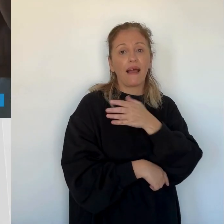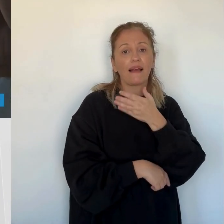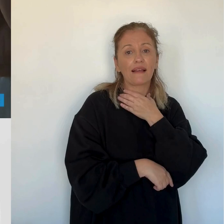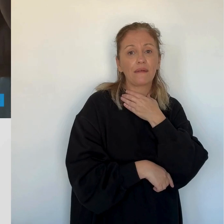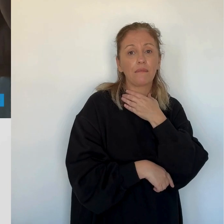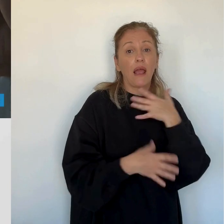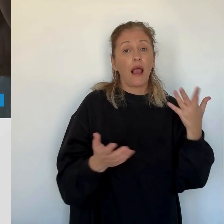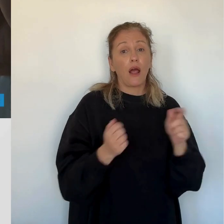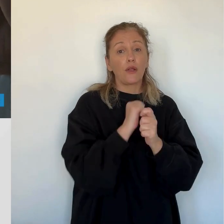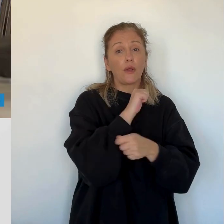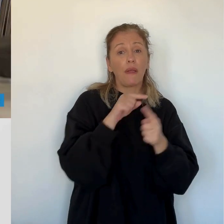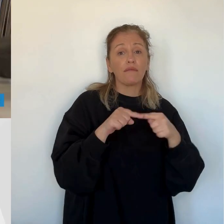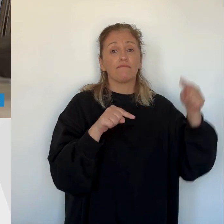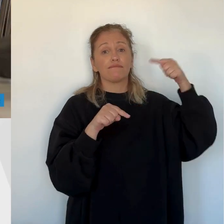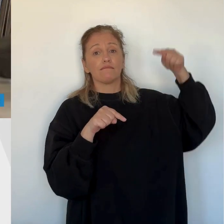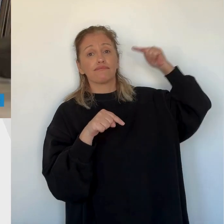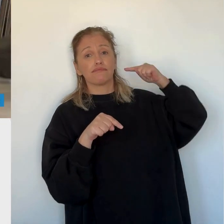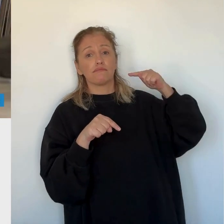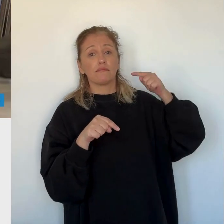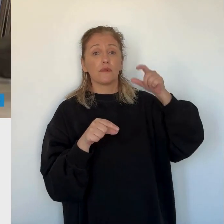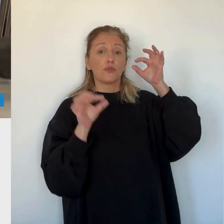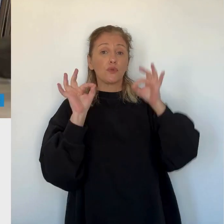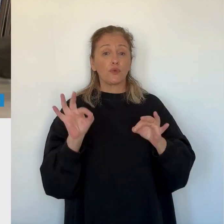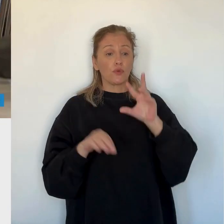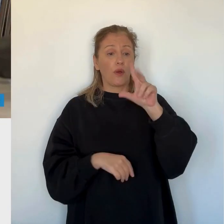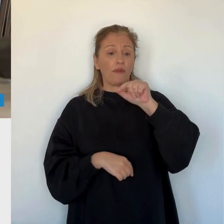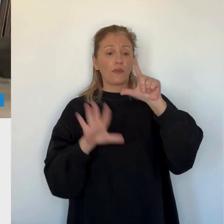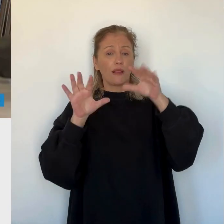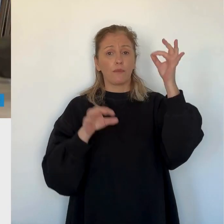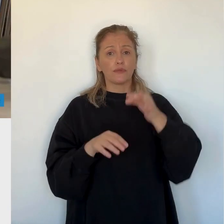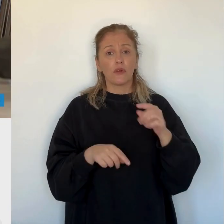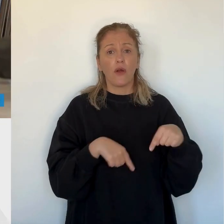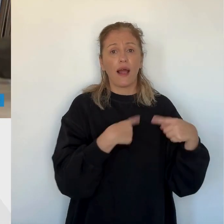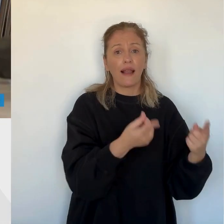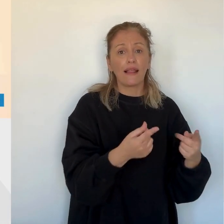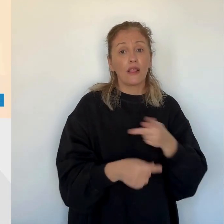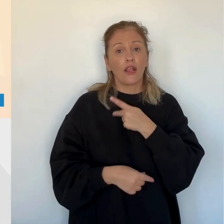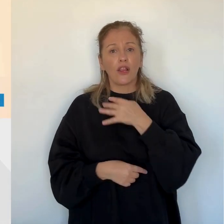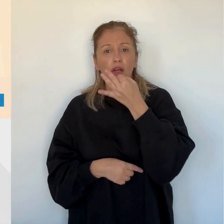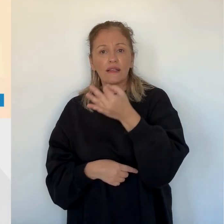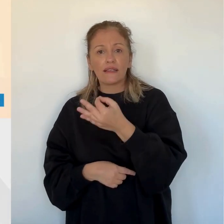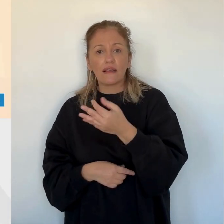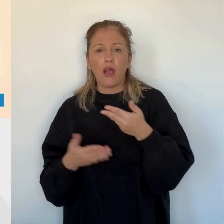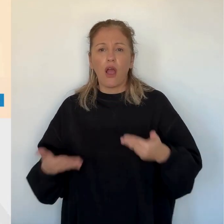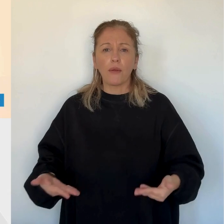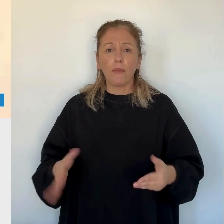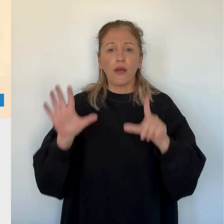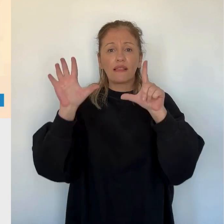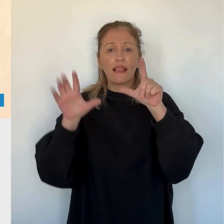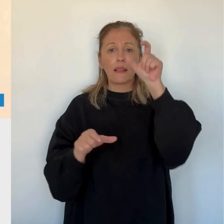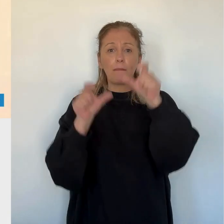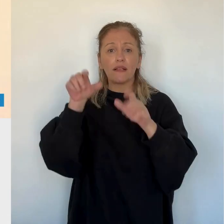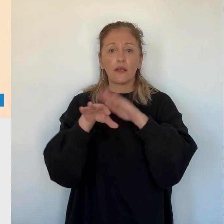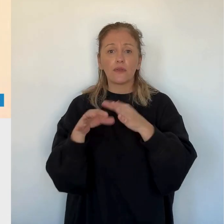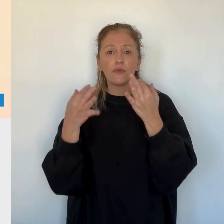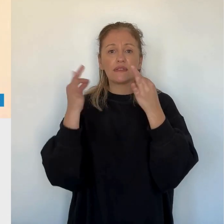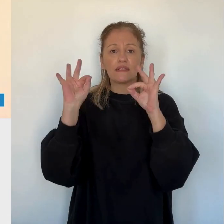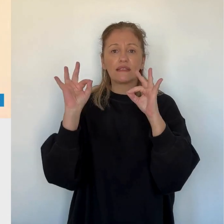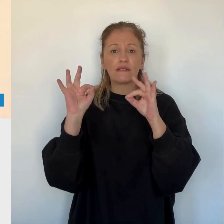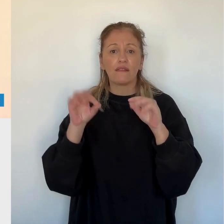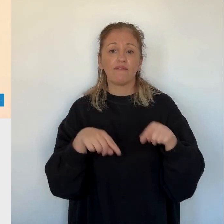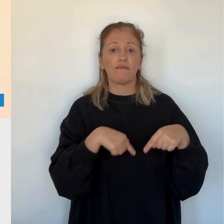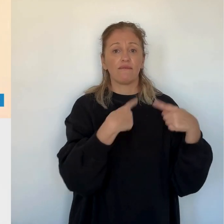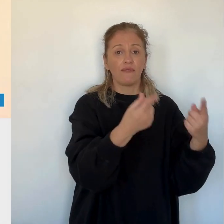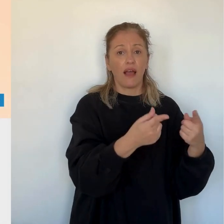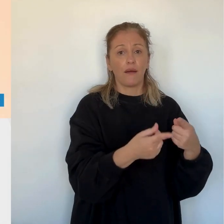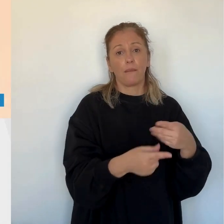consultations concernaient la grippe ou un syndrome grippal la semaine dernière, contre 3,7% la précédente. Le docteur Otavi estime même que